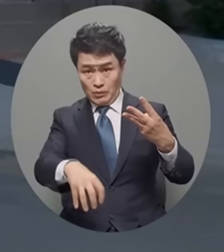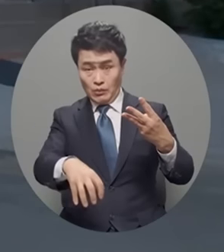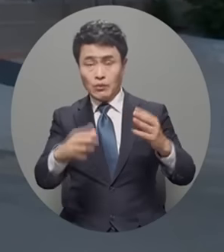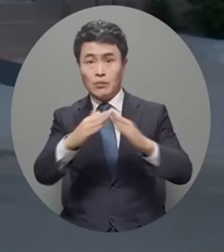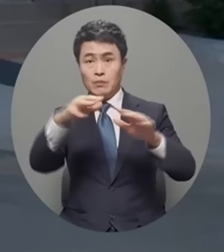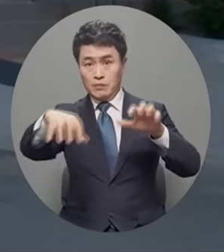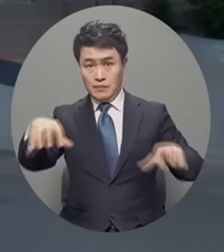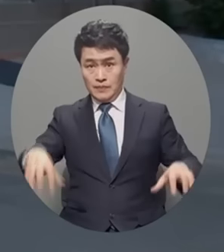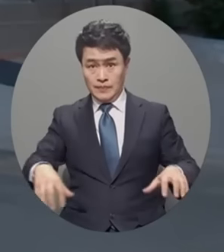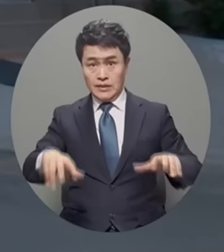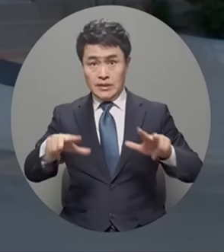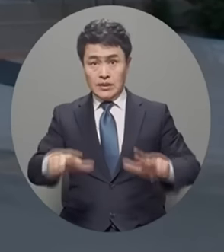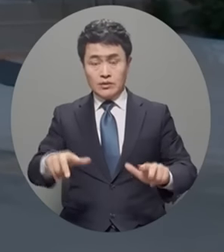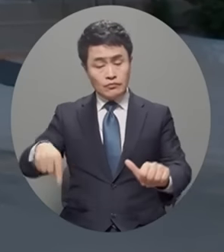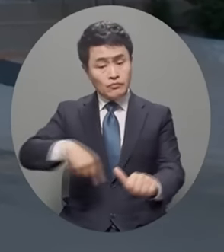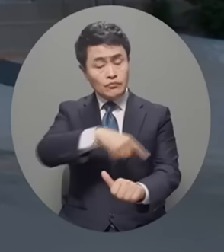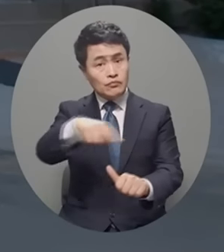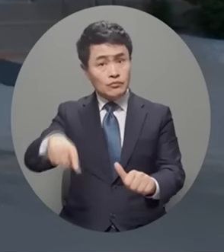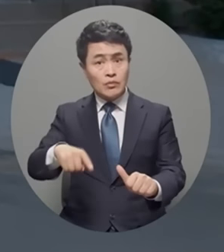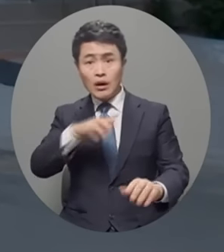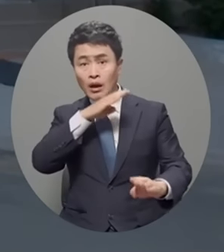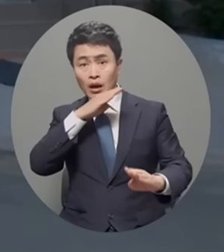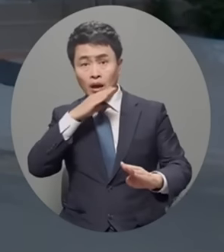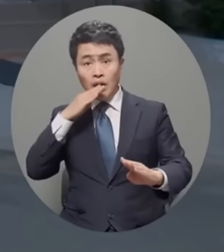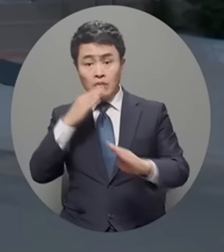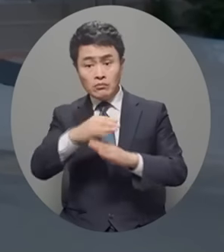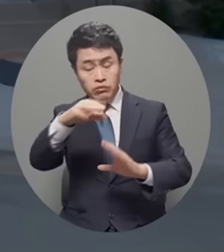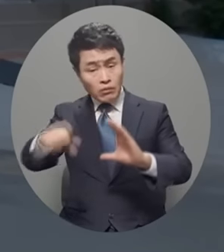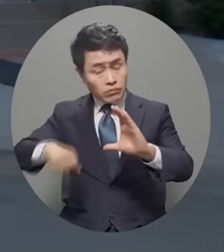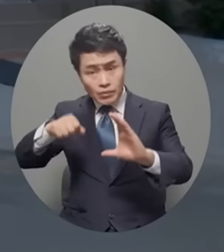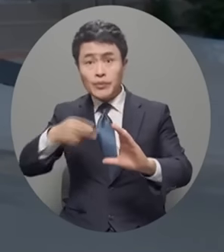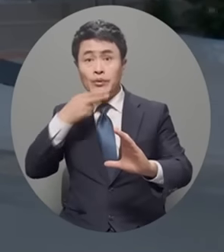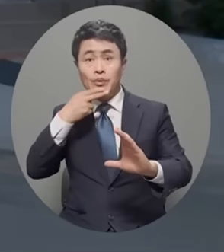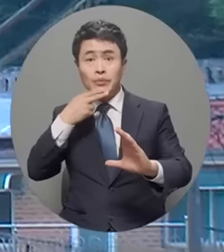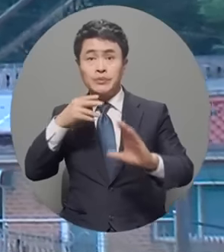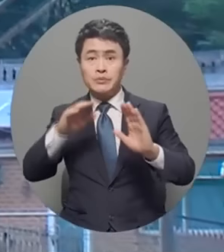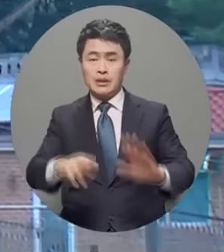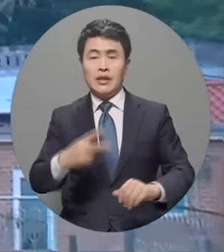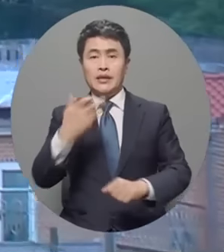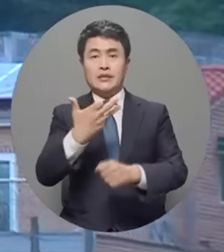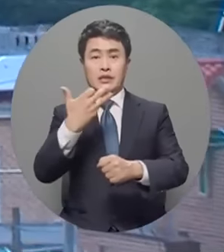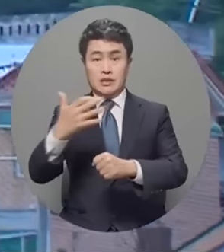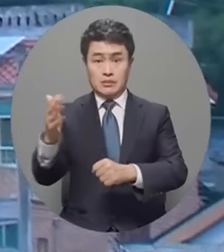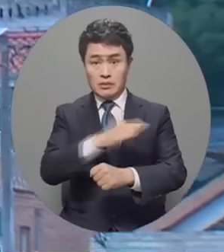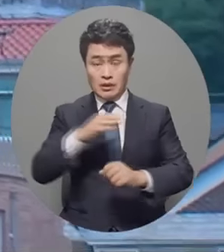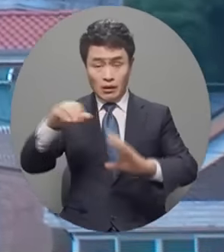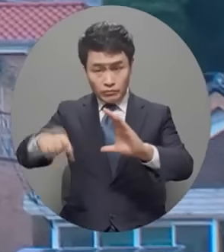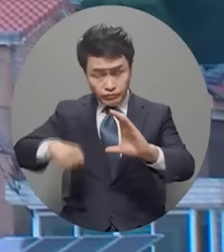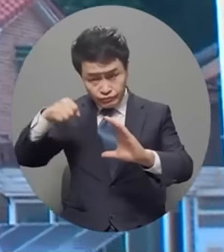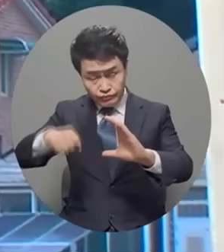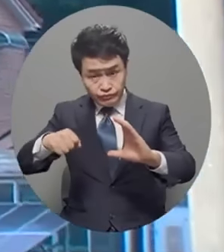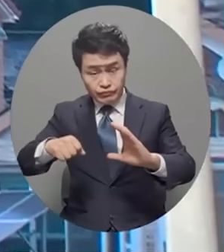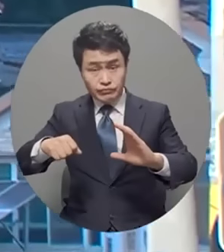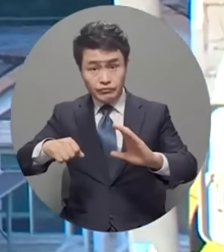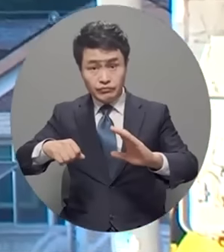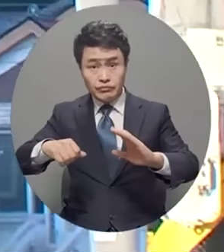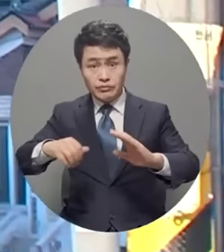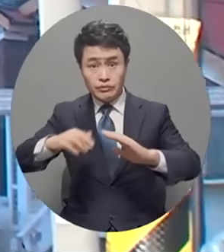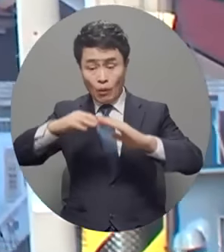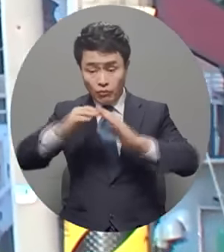마을입니다. 현재까지 이 주변에선 대북방송이 들리고 있진 않지만 지난 2018년 대북 확성기가 철거되기